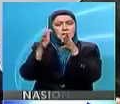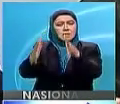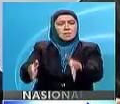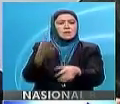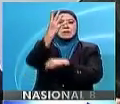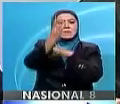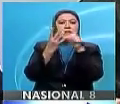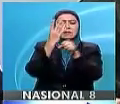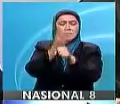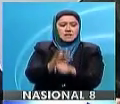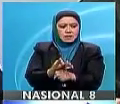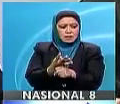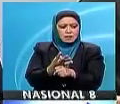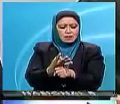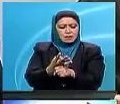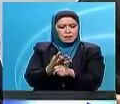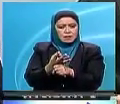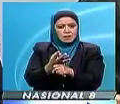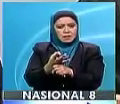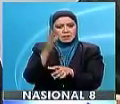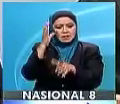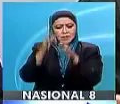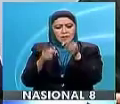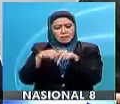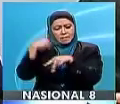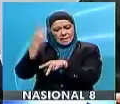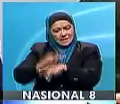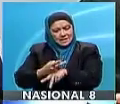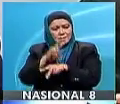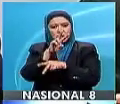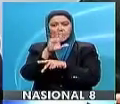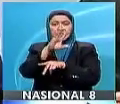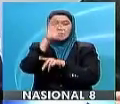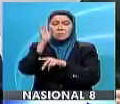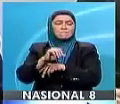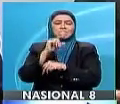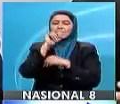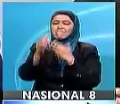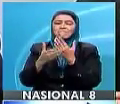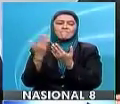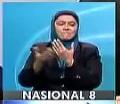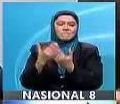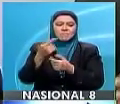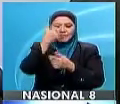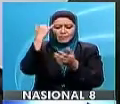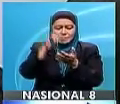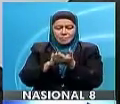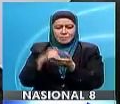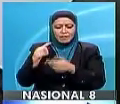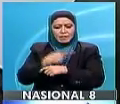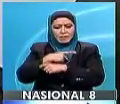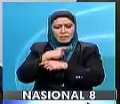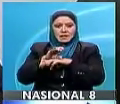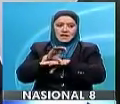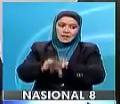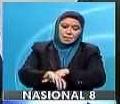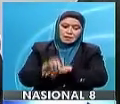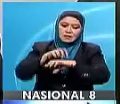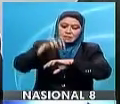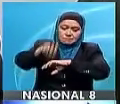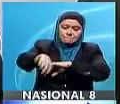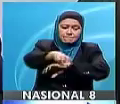only 4 years. So to hit 25% is not easy. This is why we have to go down to Turun Badang